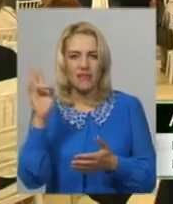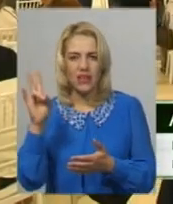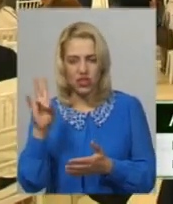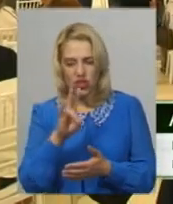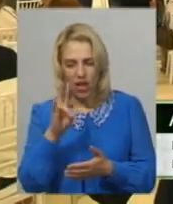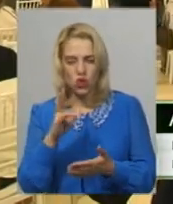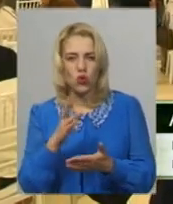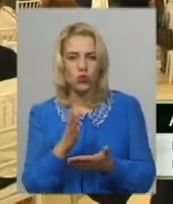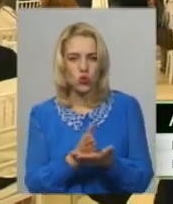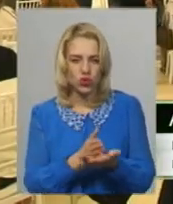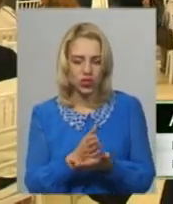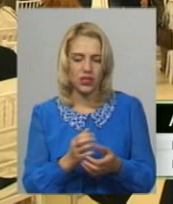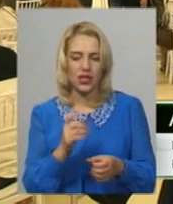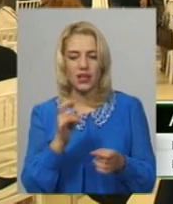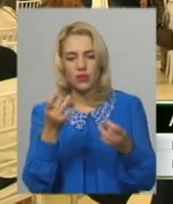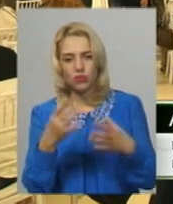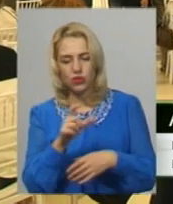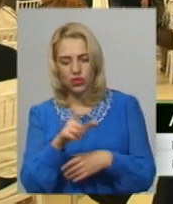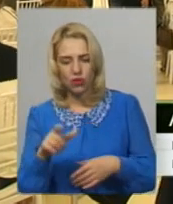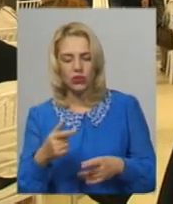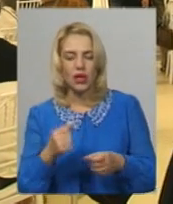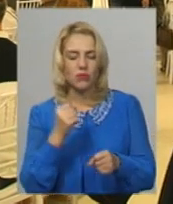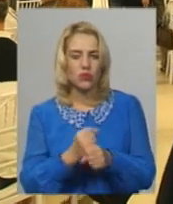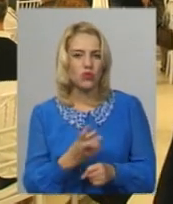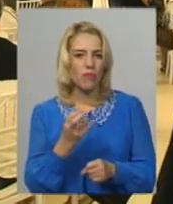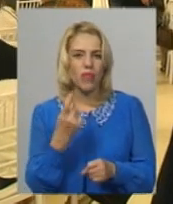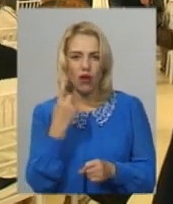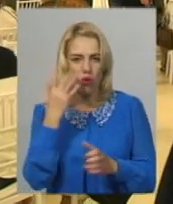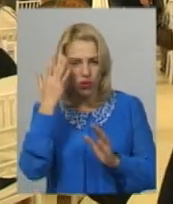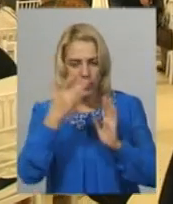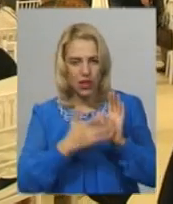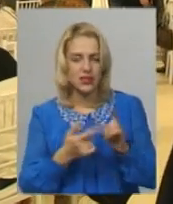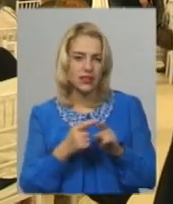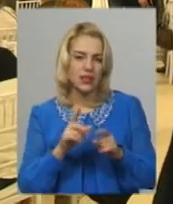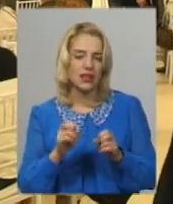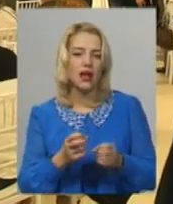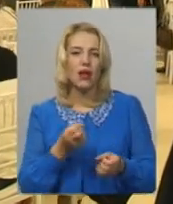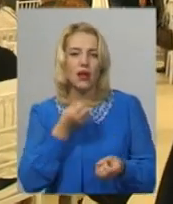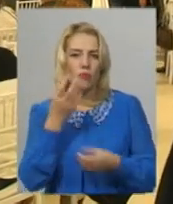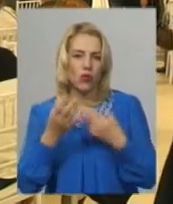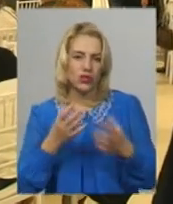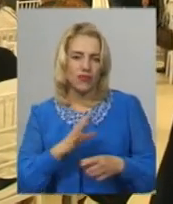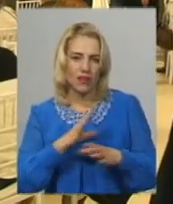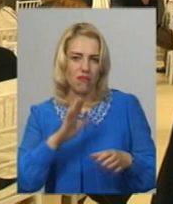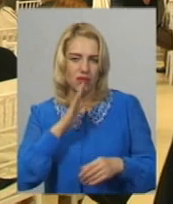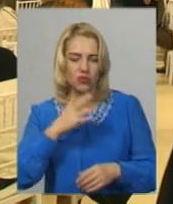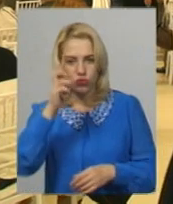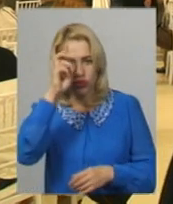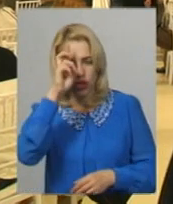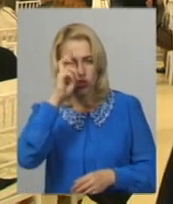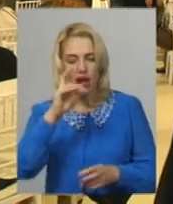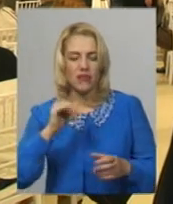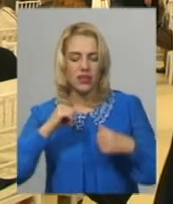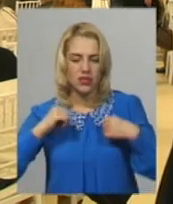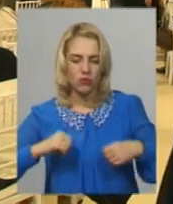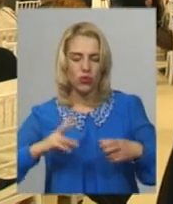одне, на процвітання нашої держави, на спокій в наших містах, на